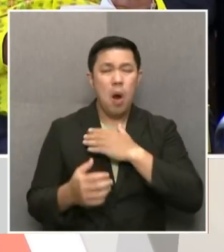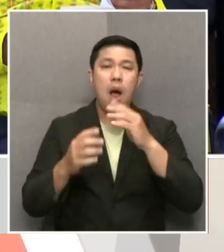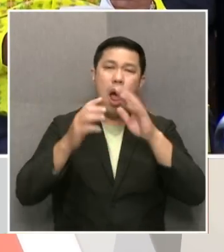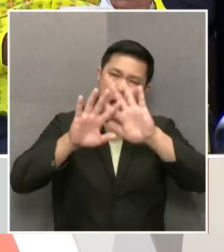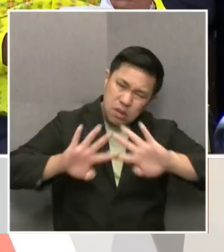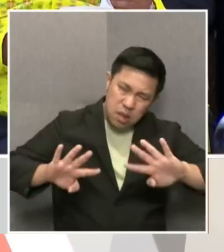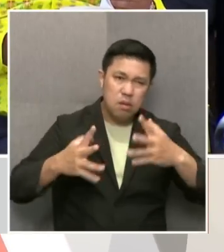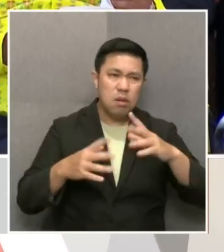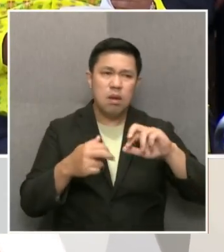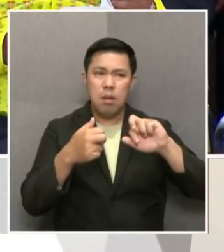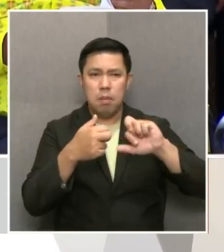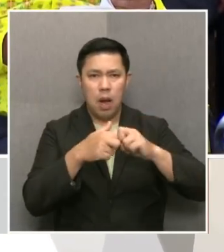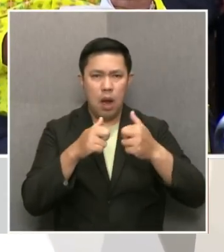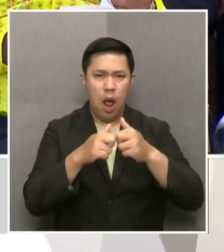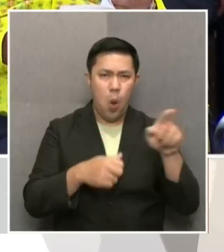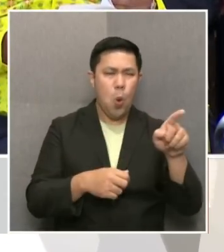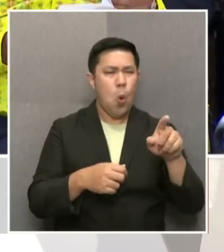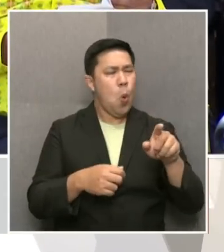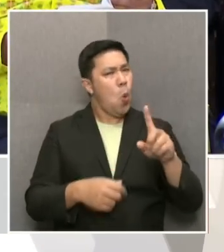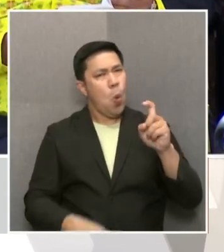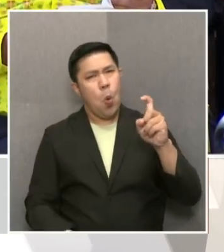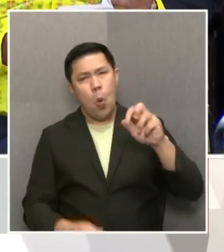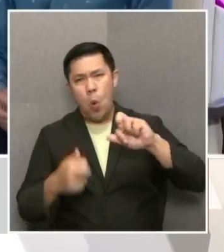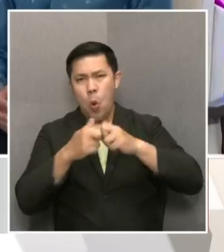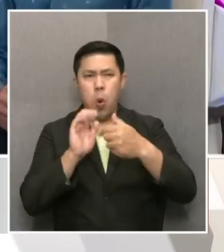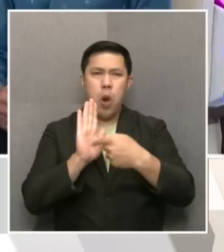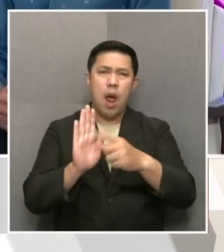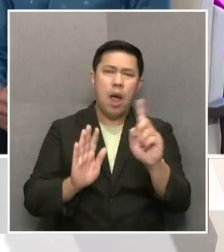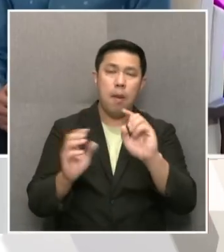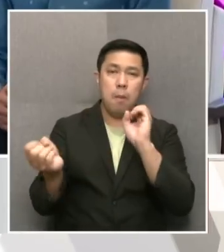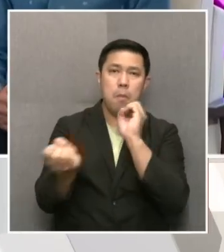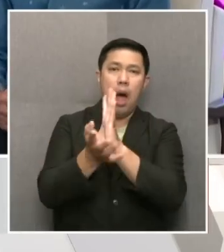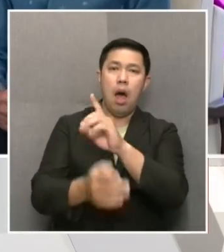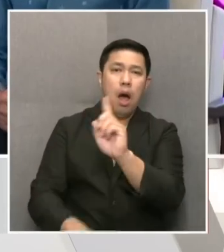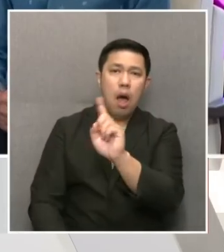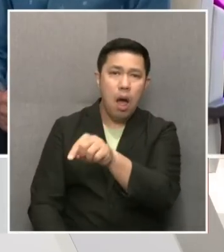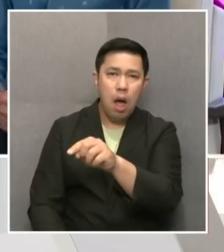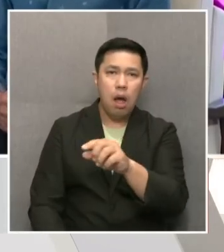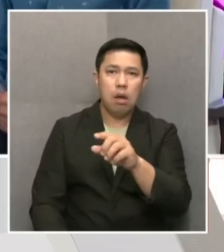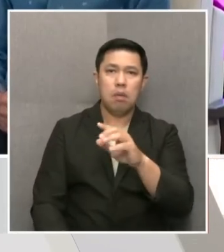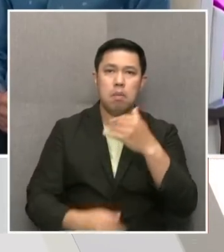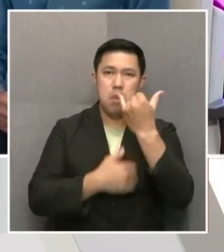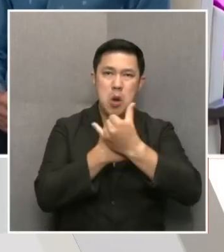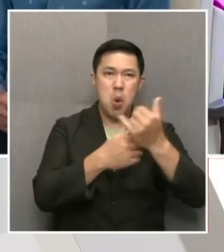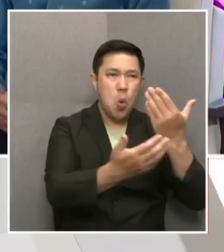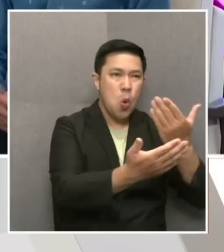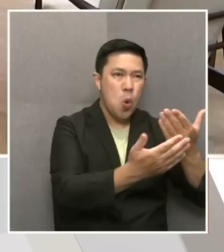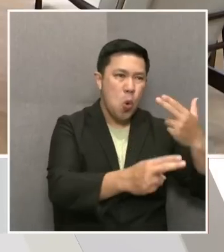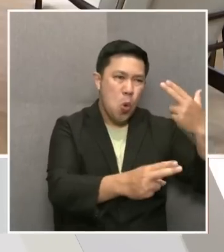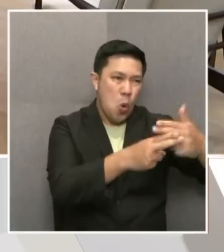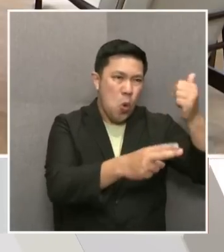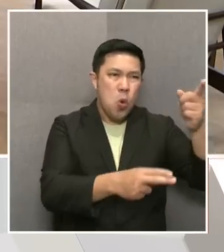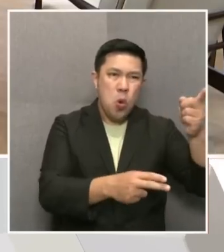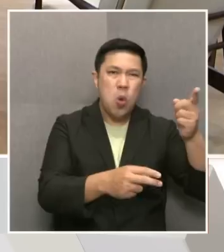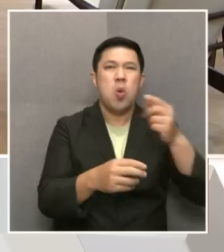ญหาความตึงเครียดที่เกิดขึ้นในโลกใบนี้ในหลายปัจจัยนะคะอย่างเช่นเรื่องของความขัดแย้งแล้วก็บทบาทของชาติมหาอำนาจที่เข้ามาเกี่ยวข้